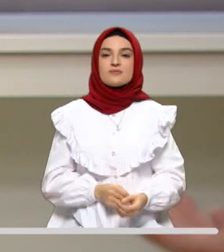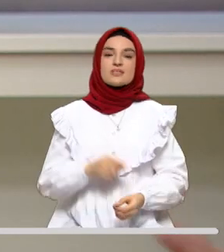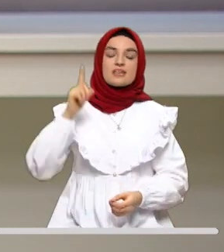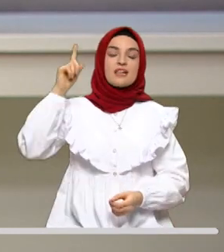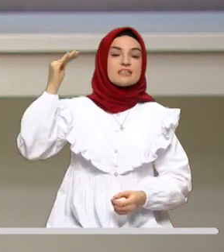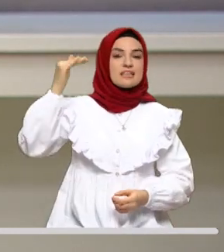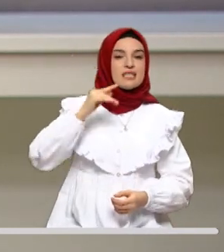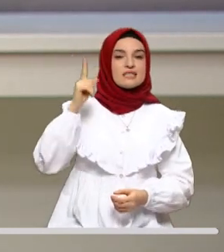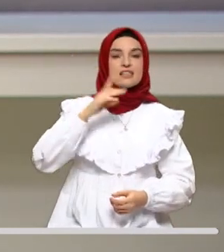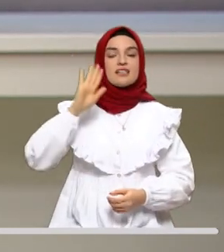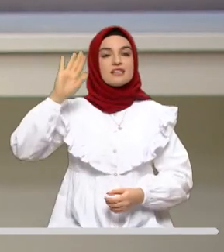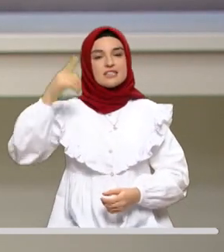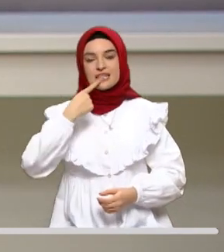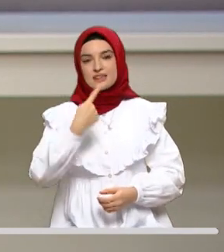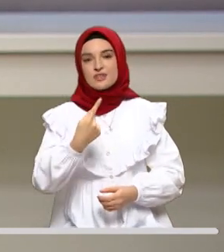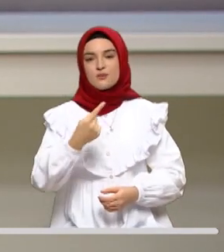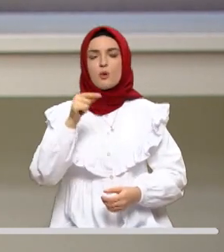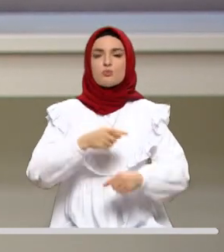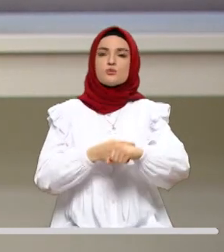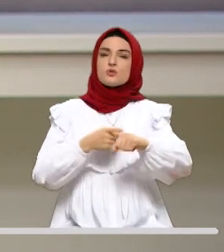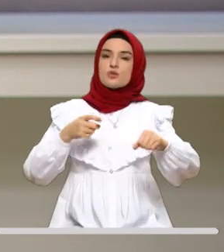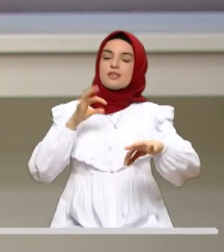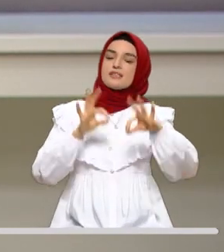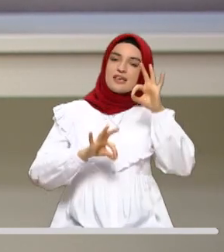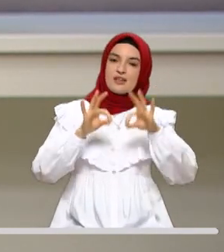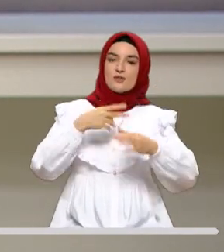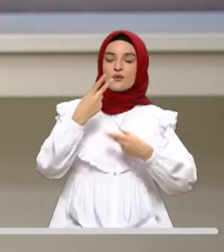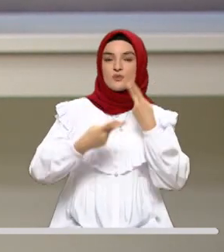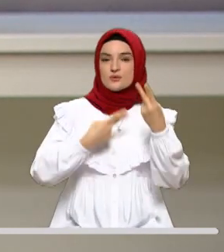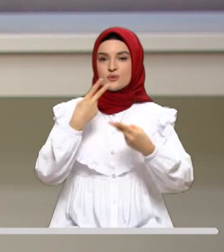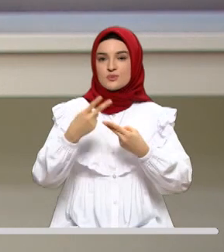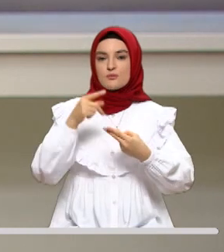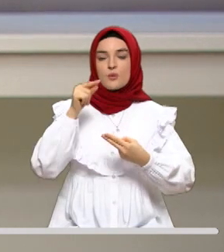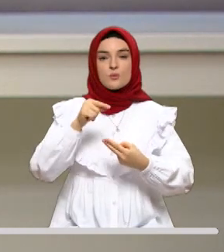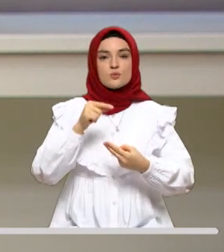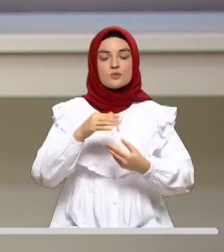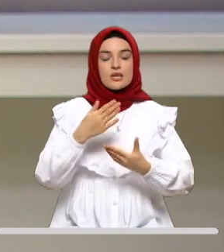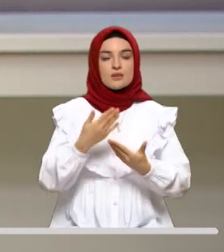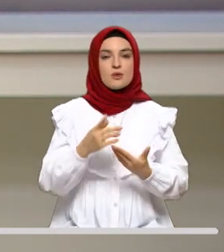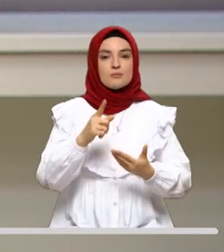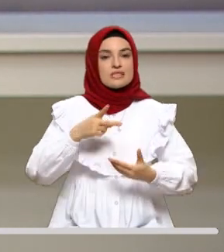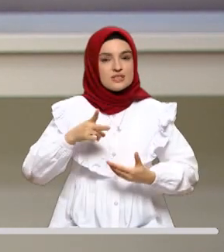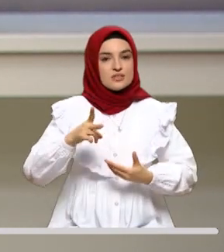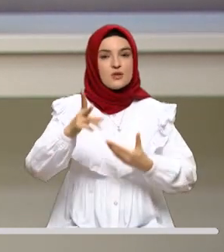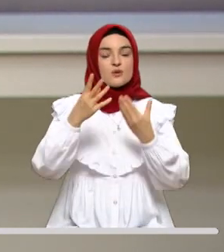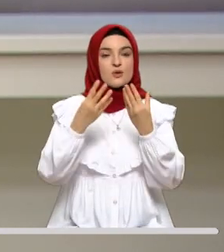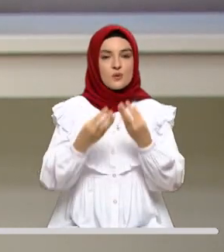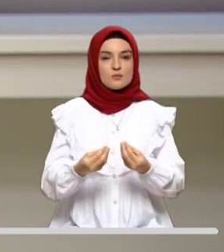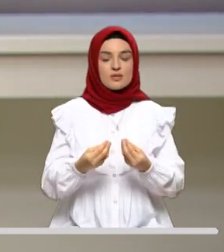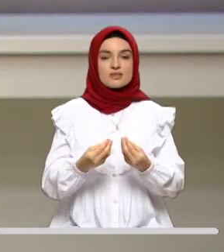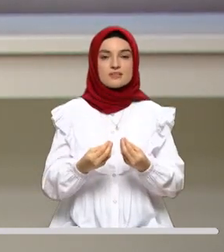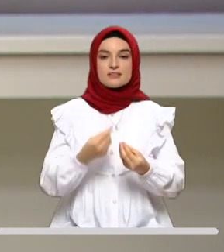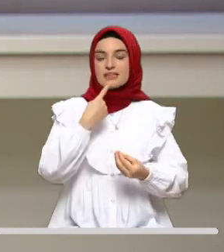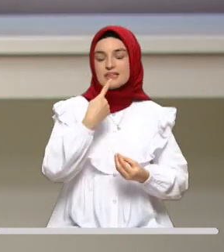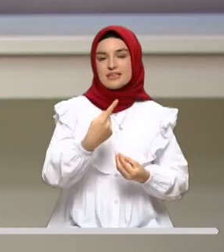ona gideceğiz. Ve bu süreci aslında değerlendiriyoruz, konuşuyoruz. O evet, yaşamanın bir yolda olma serüveni derler ya, yolda